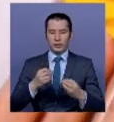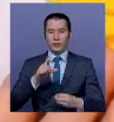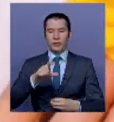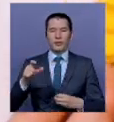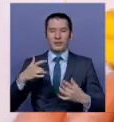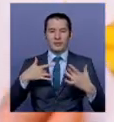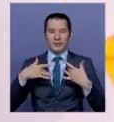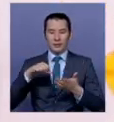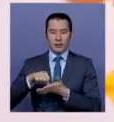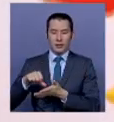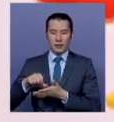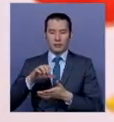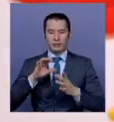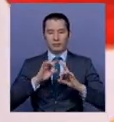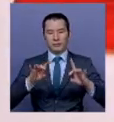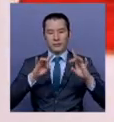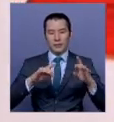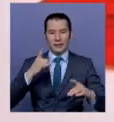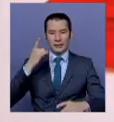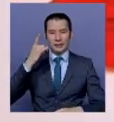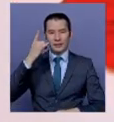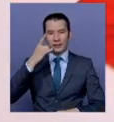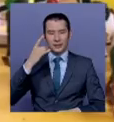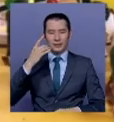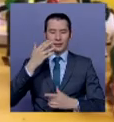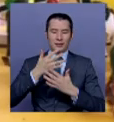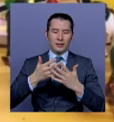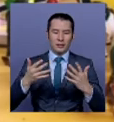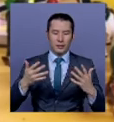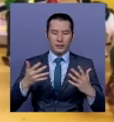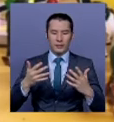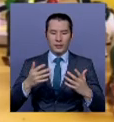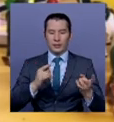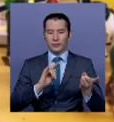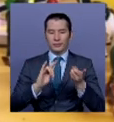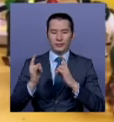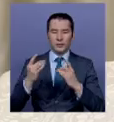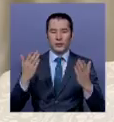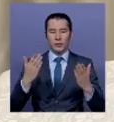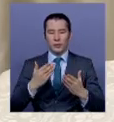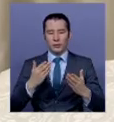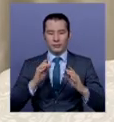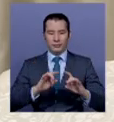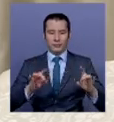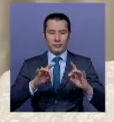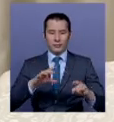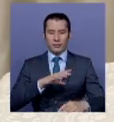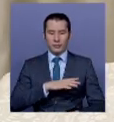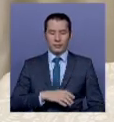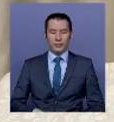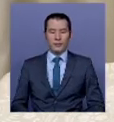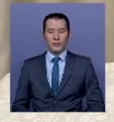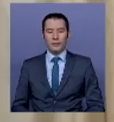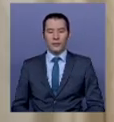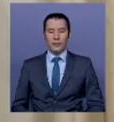қызықты ертегілер оқып, оны театрдың әлеуметтік желідегі парақшаларына жүктеп отырады. Қуыршақ театрын сағынған құлыншақтар үшін қайырлы түн балақай